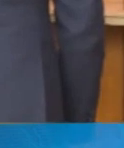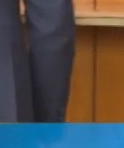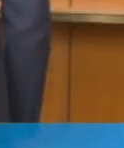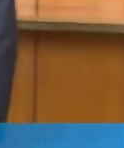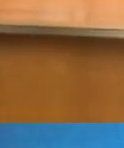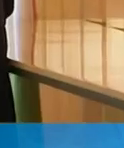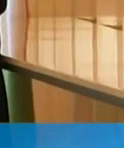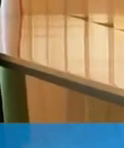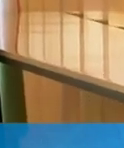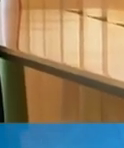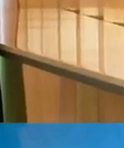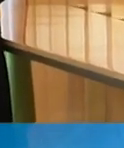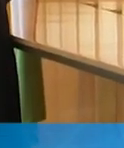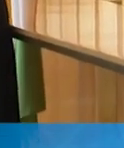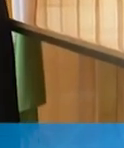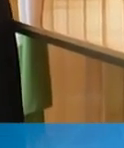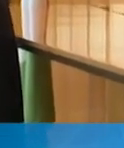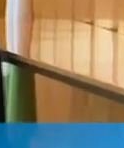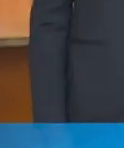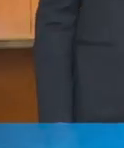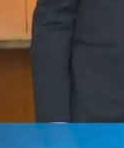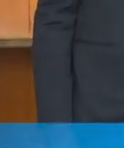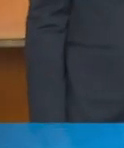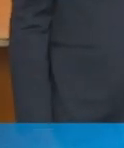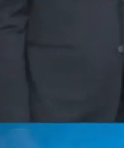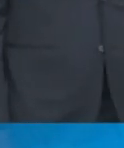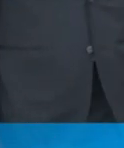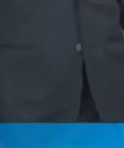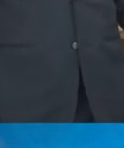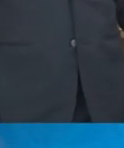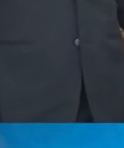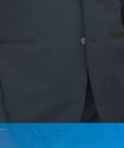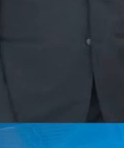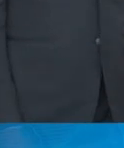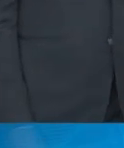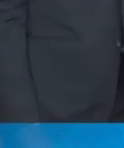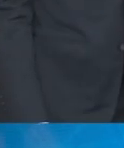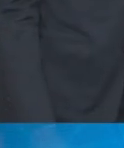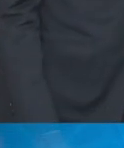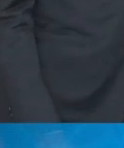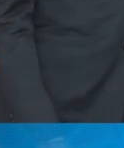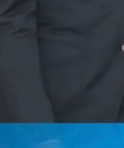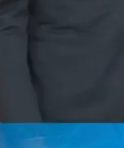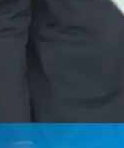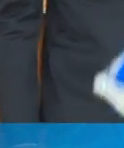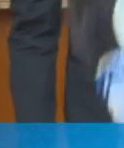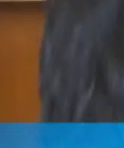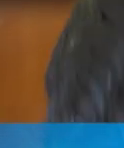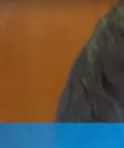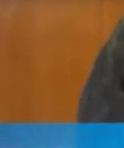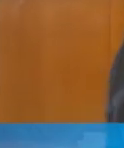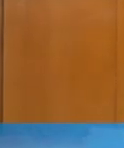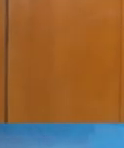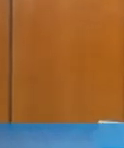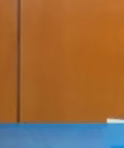dans la matinée au palais de la présidence de la République sous la présidence du chef de l'État Alassane Ouattara. Il a été question de projets